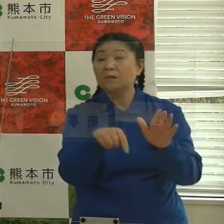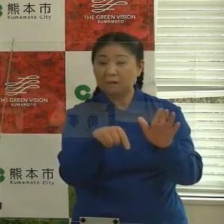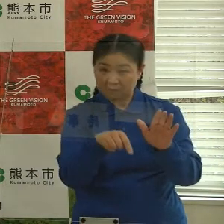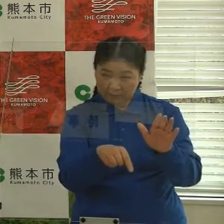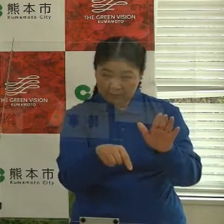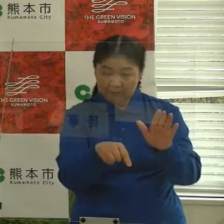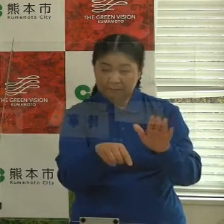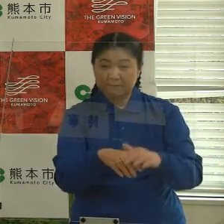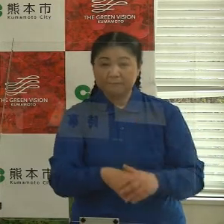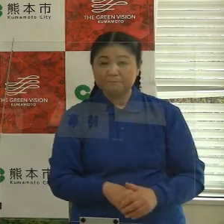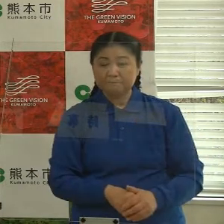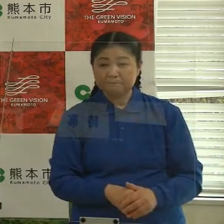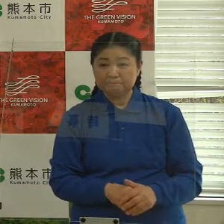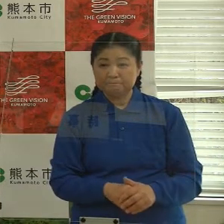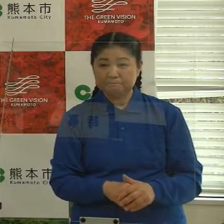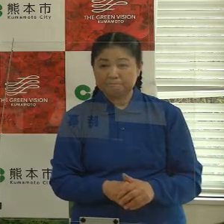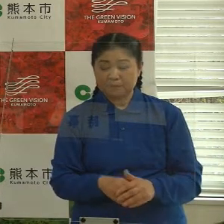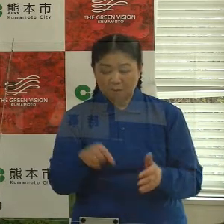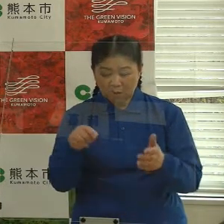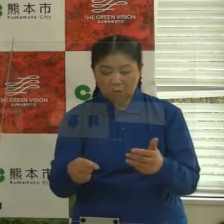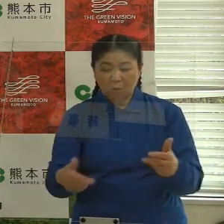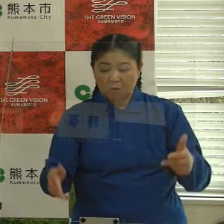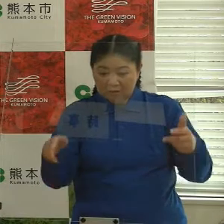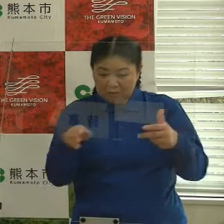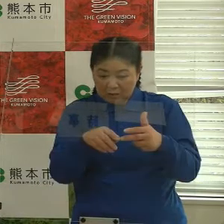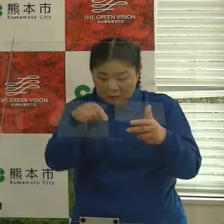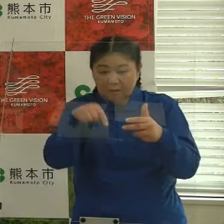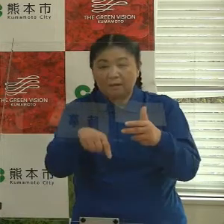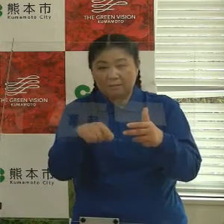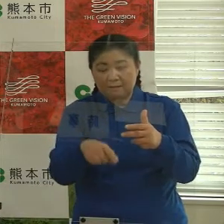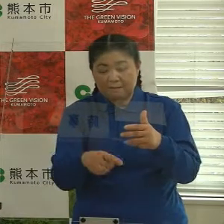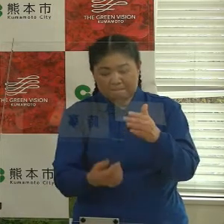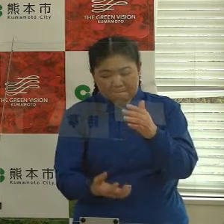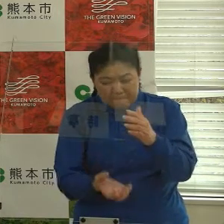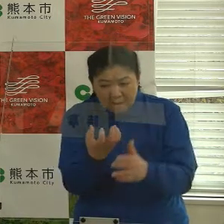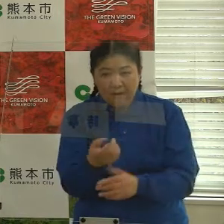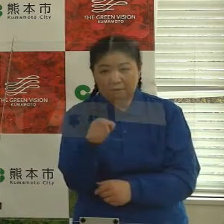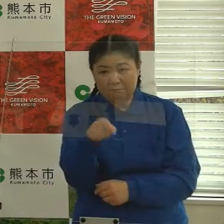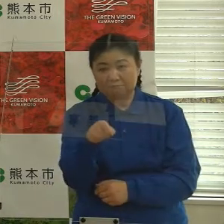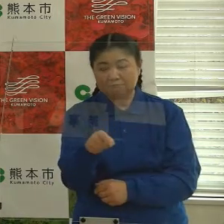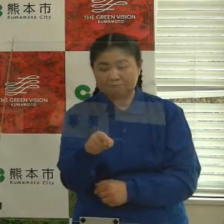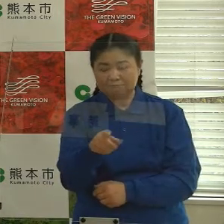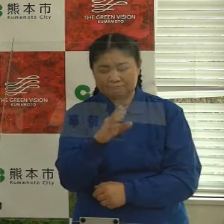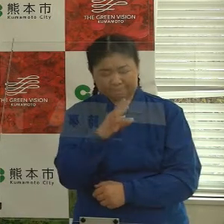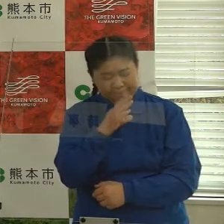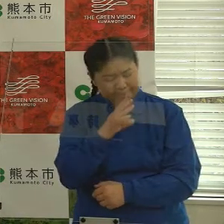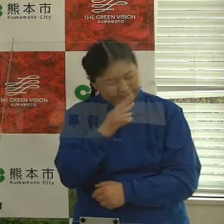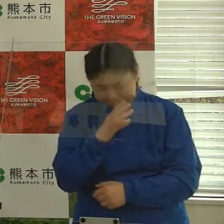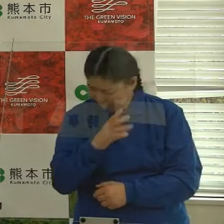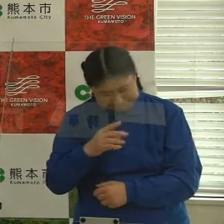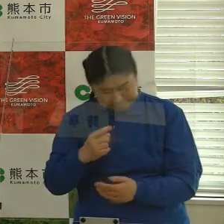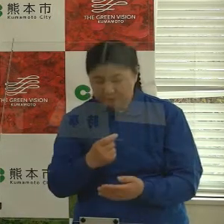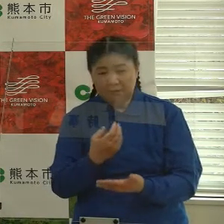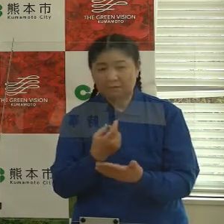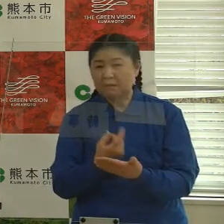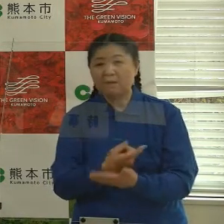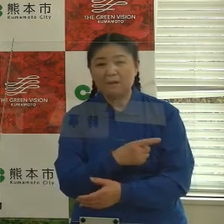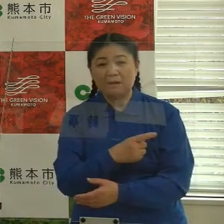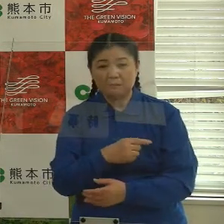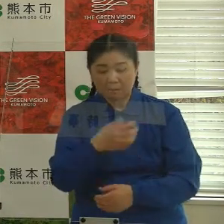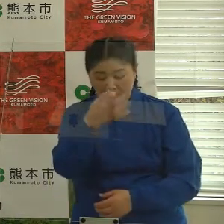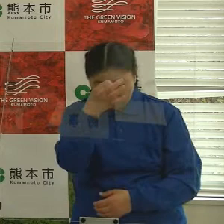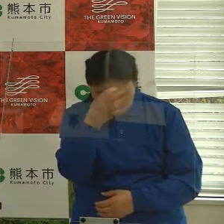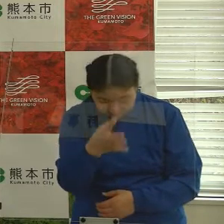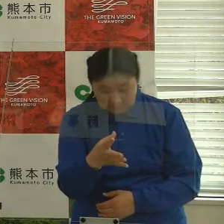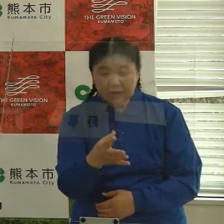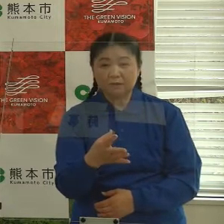で私有施設でこのようなことが発生をいたしましたことは誠に遺憾であり大変